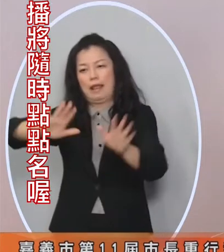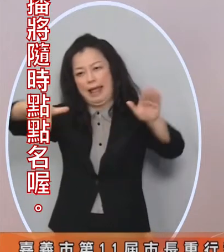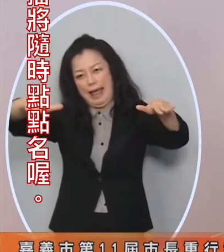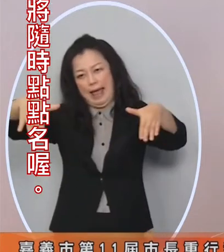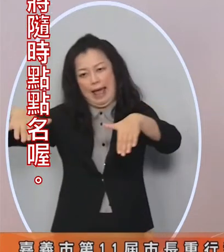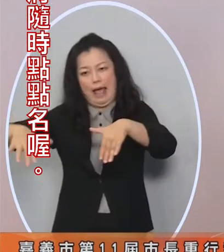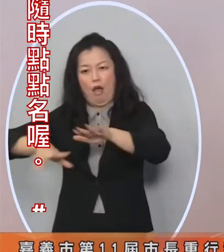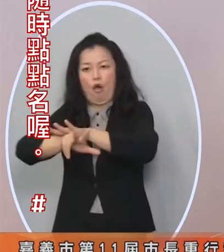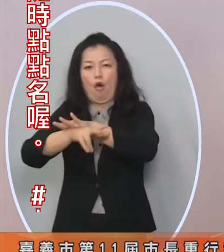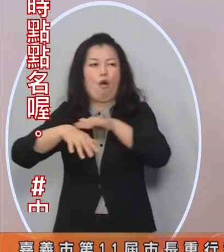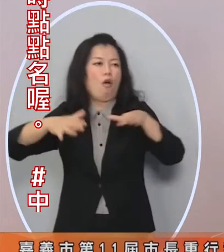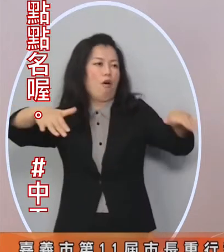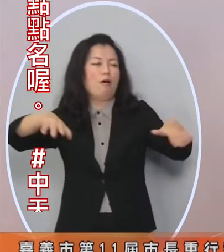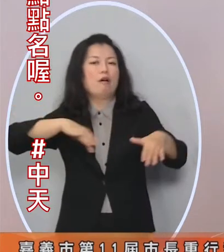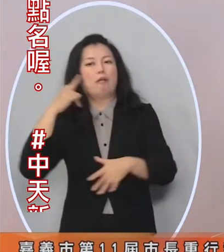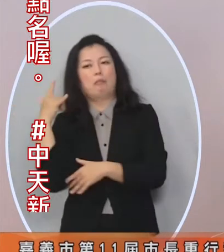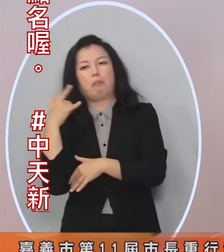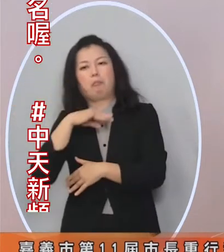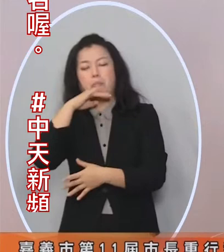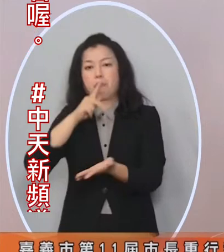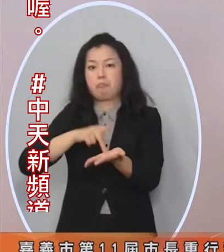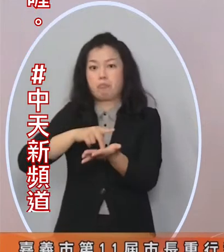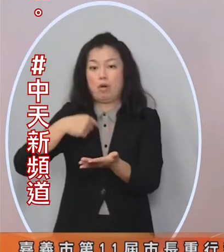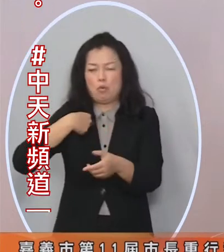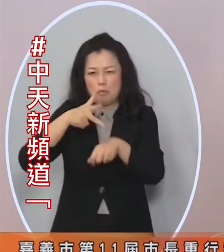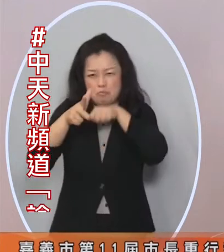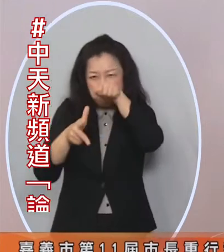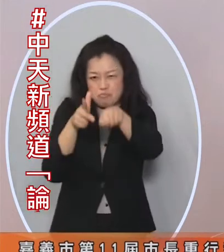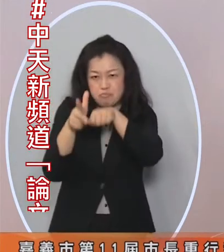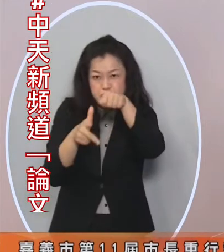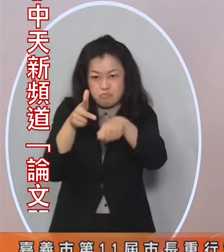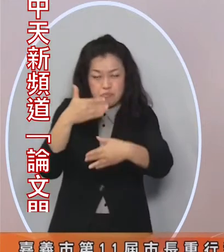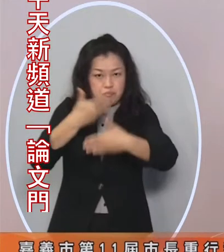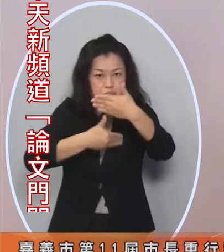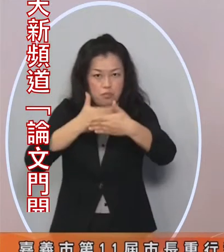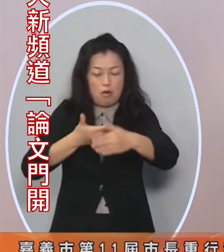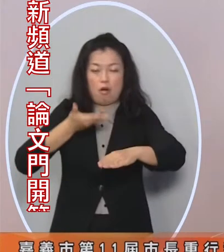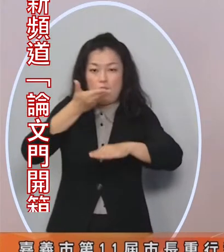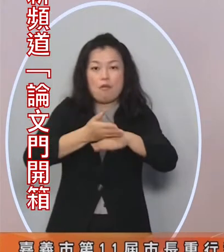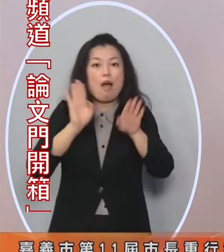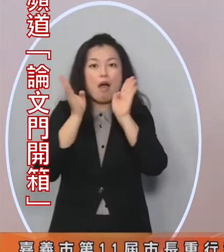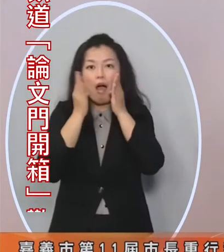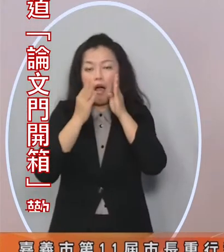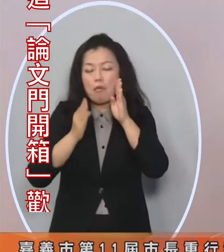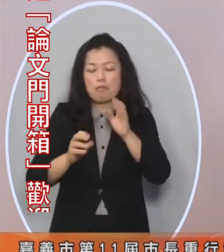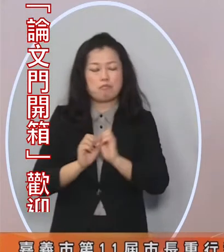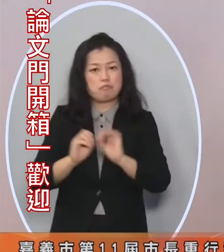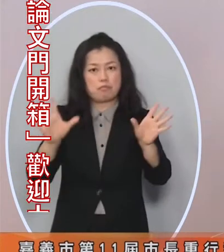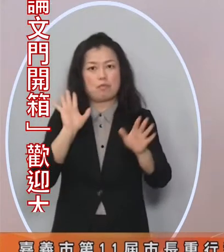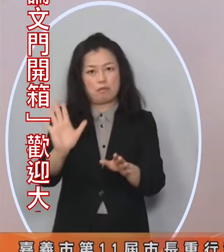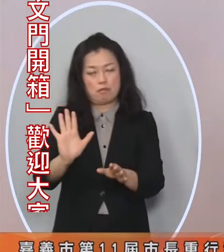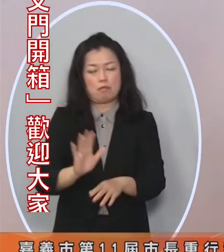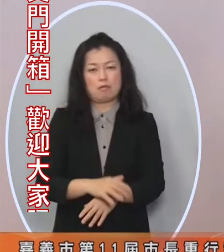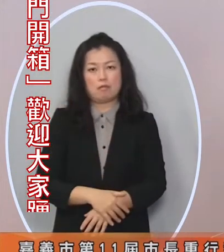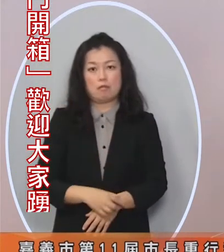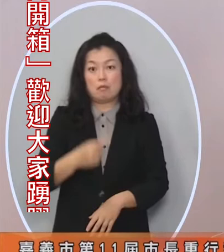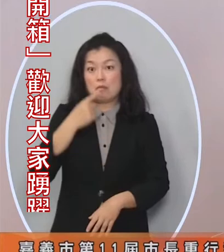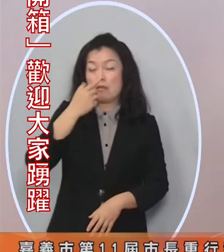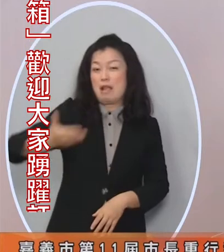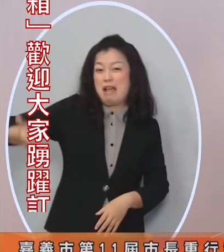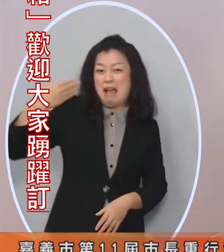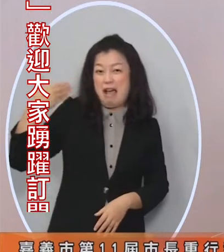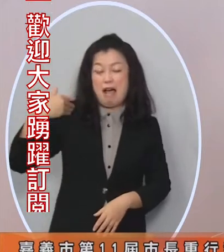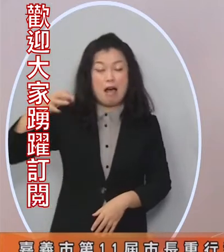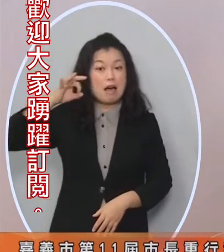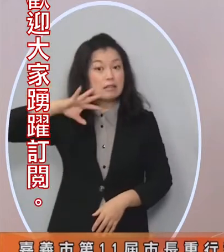发送在我的 FB 上面，以供市民观看。我真的觉得，以前嘉义市最经